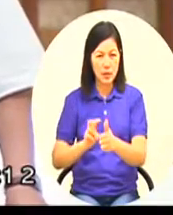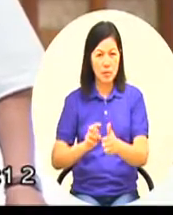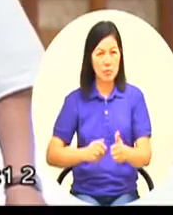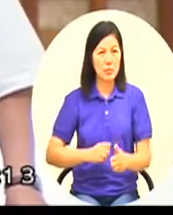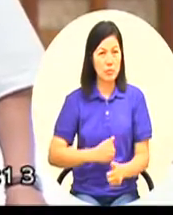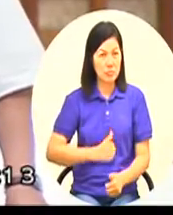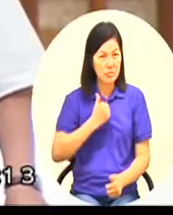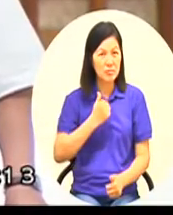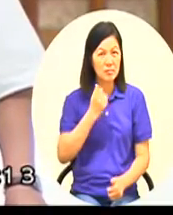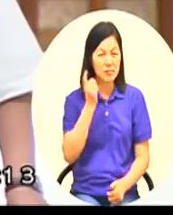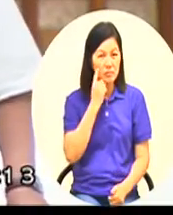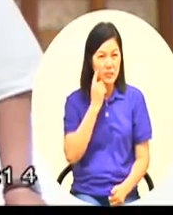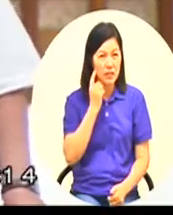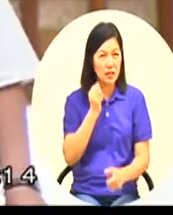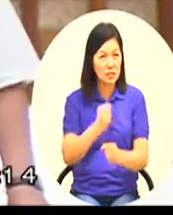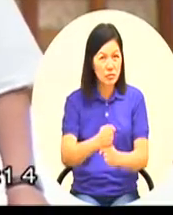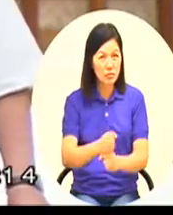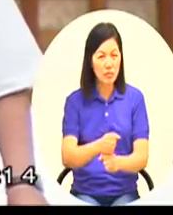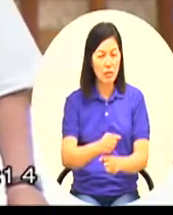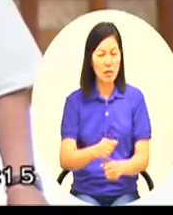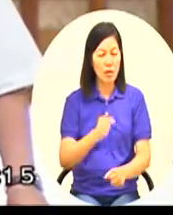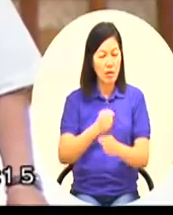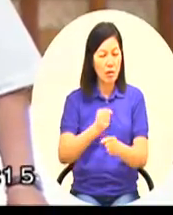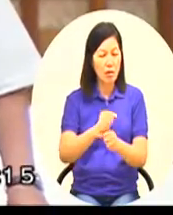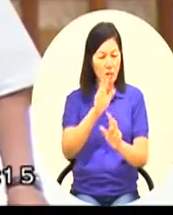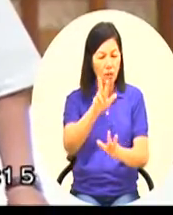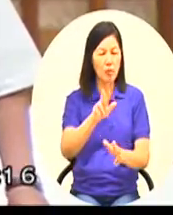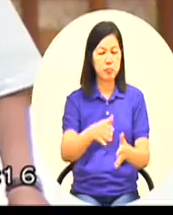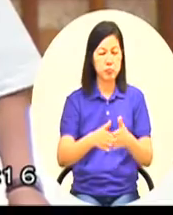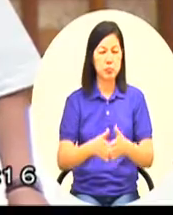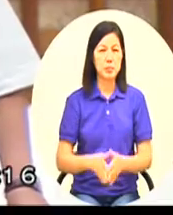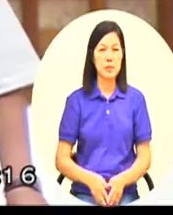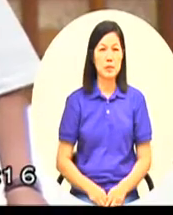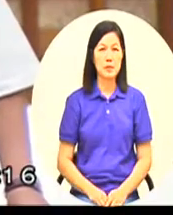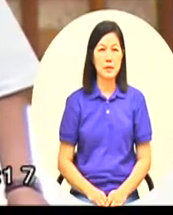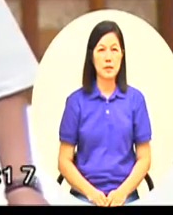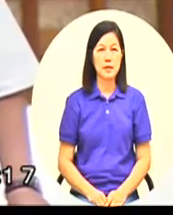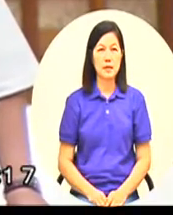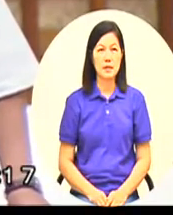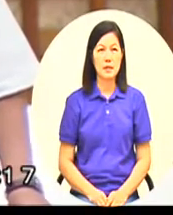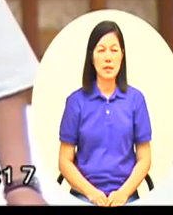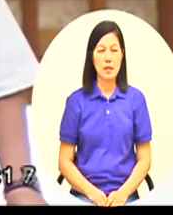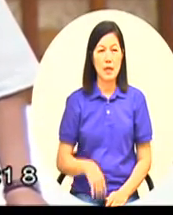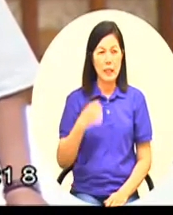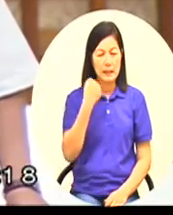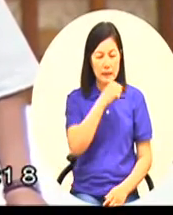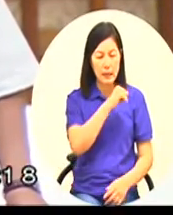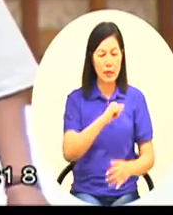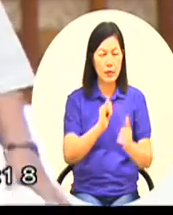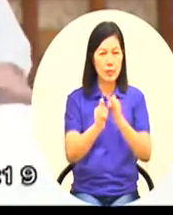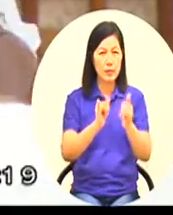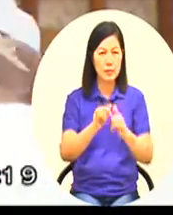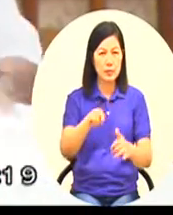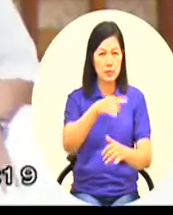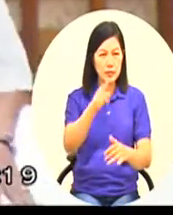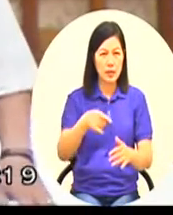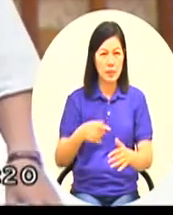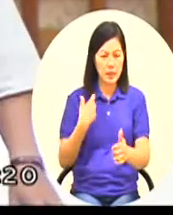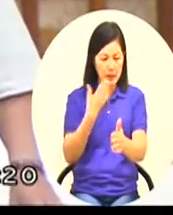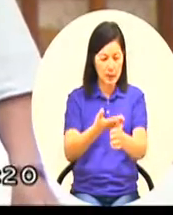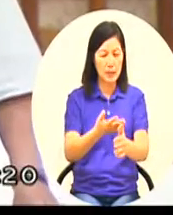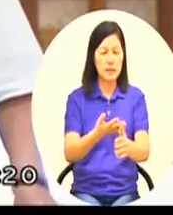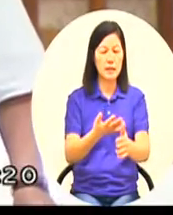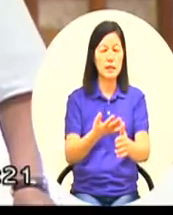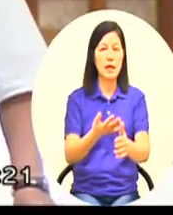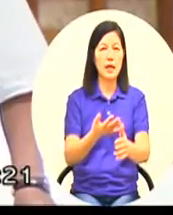的？能不能落实在我们这个实质的我们台湾人民上面，所减轻的他